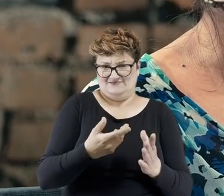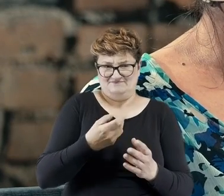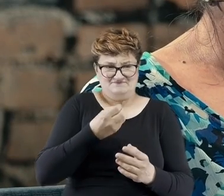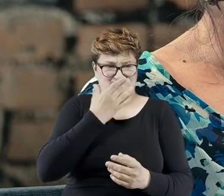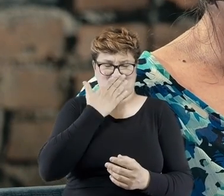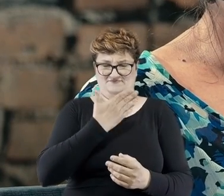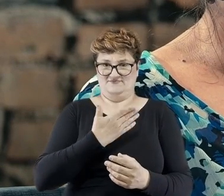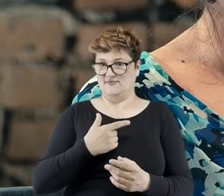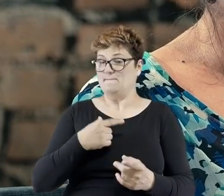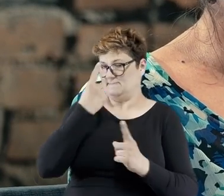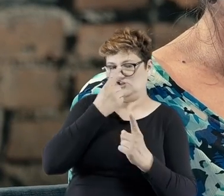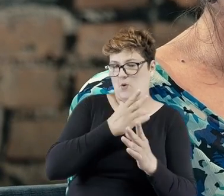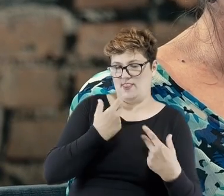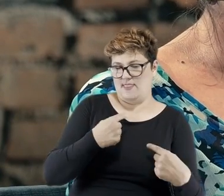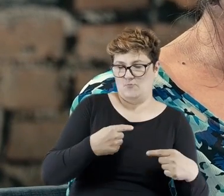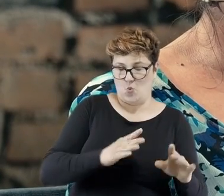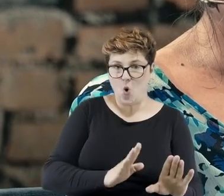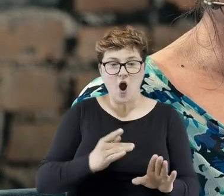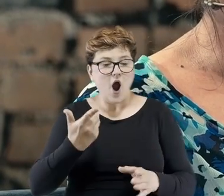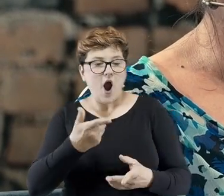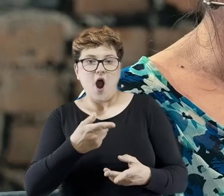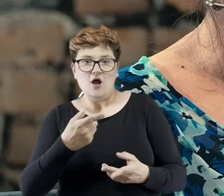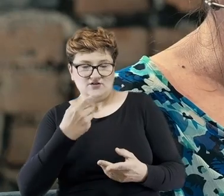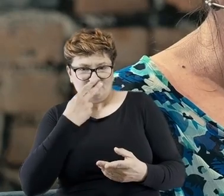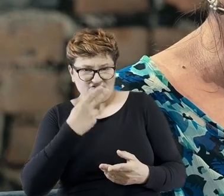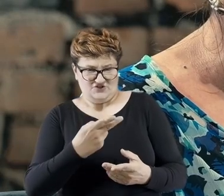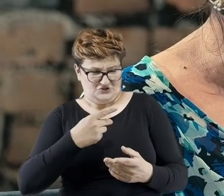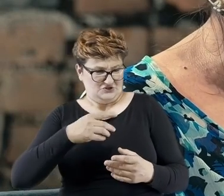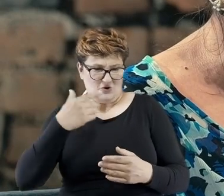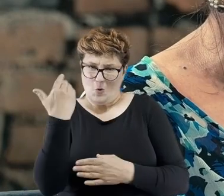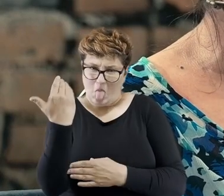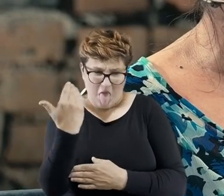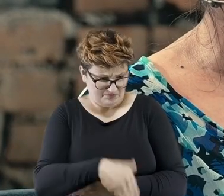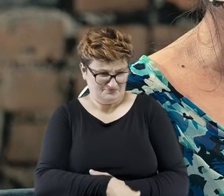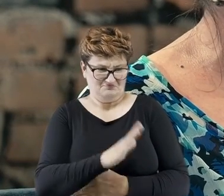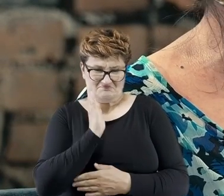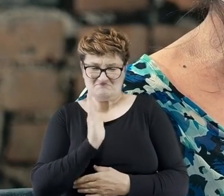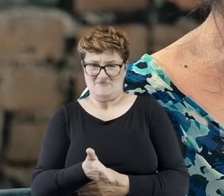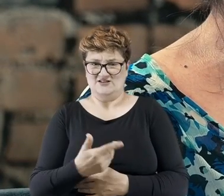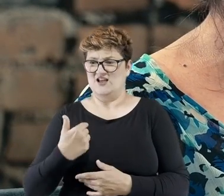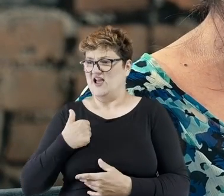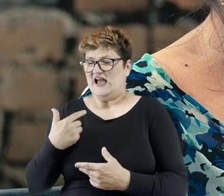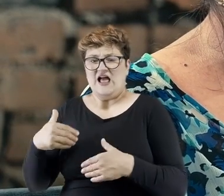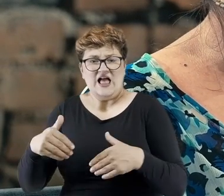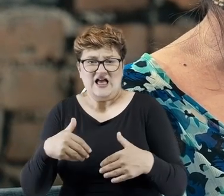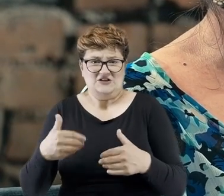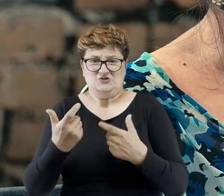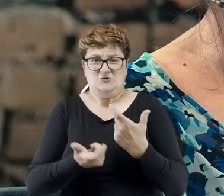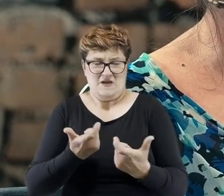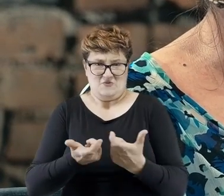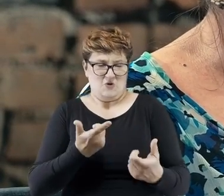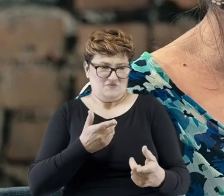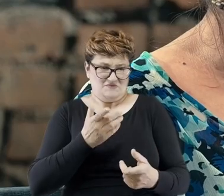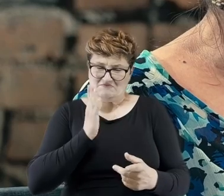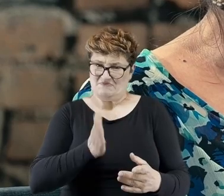uważała, że tak wybitny człowiek skazuje siebie na upadek, że ona jest absolutnie bezradna wobec tego zatracenia, do którego